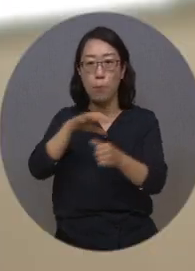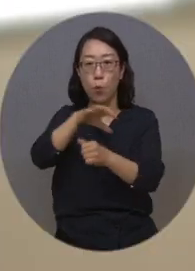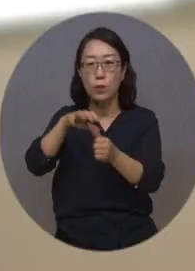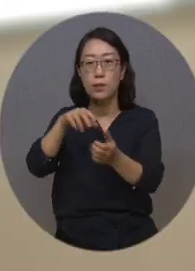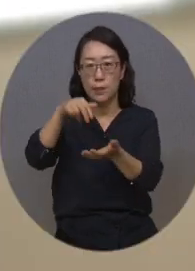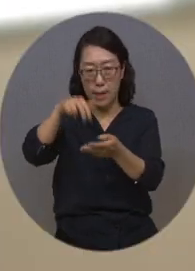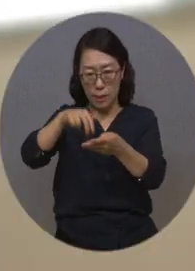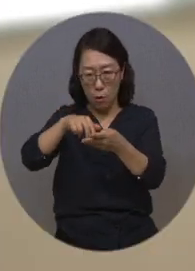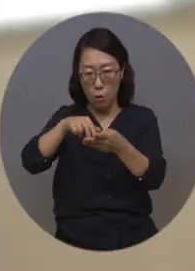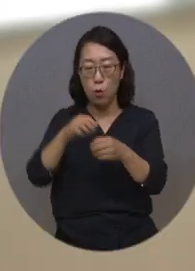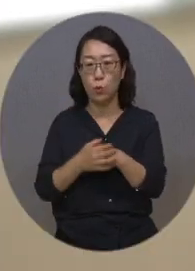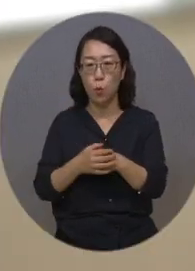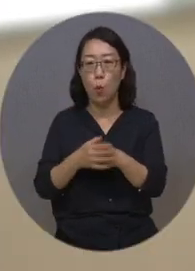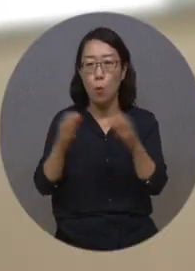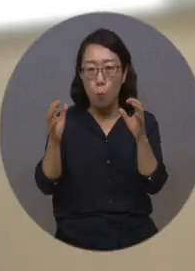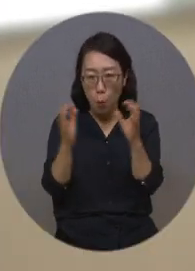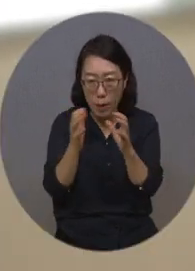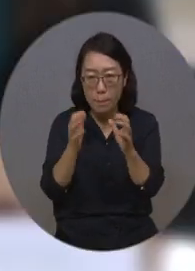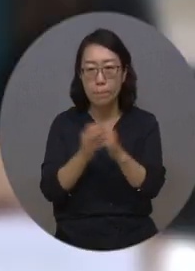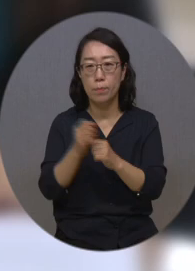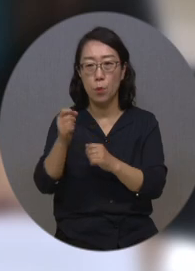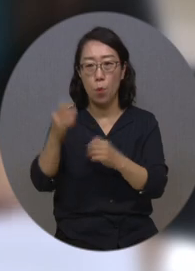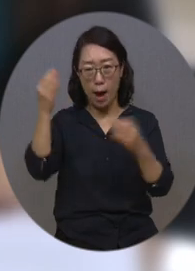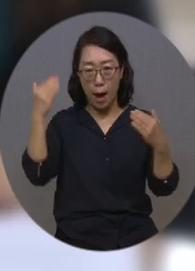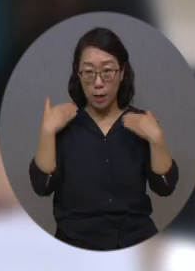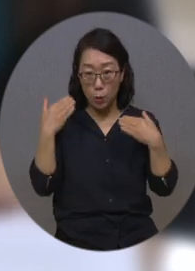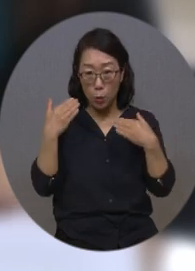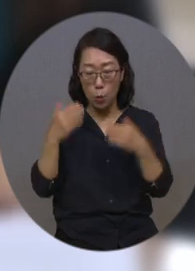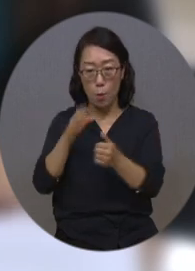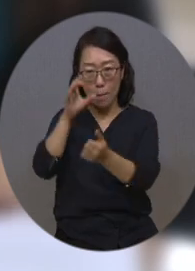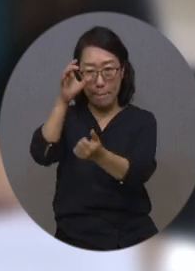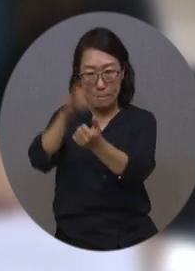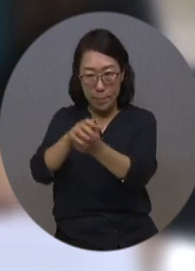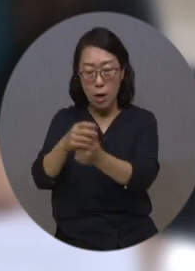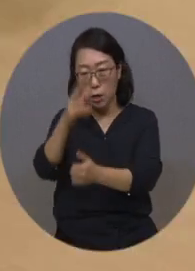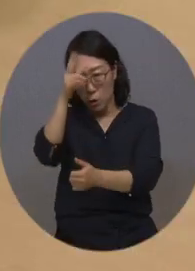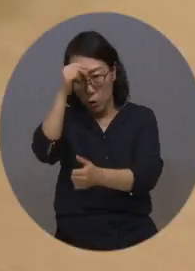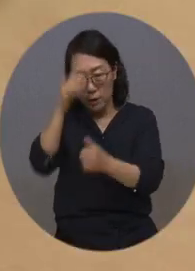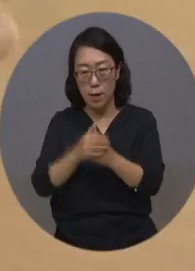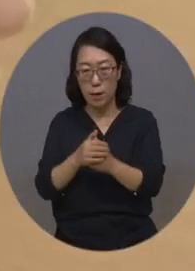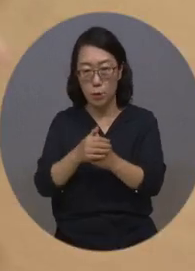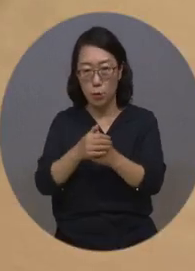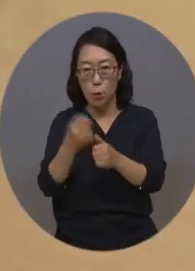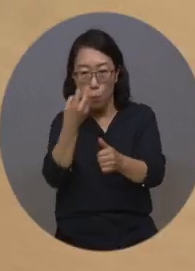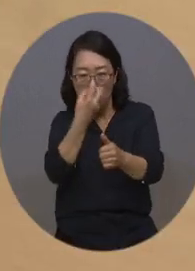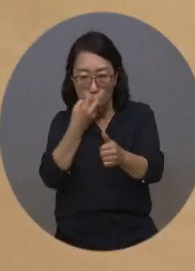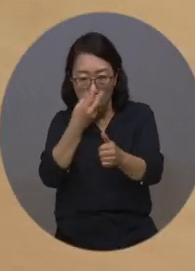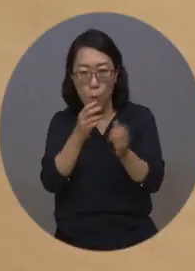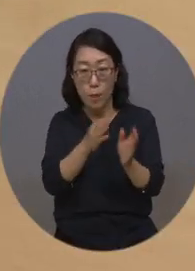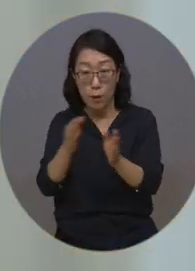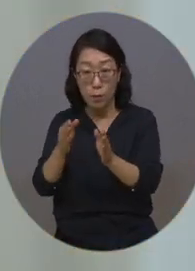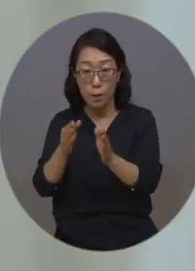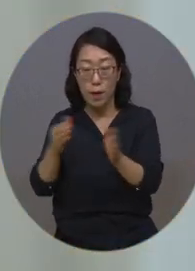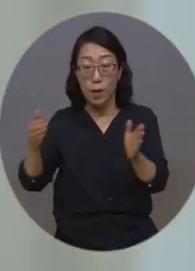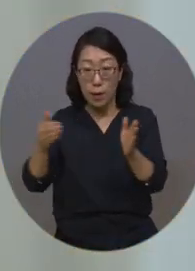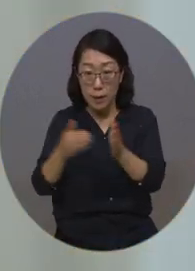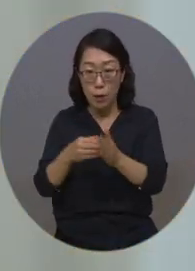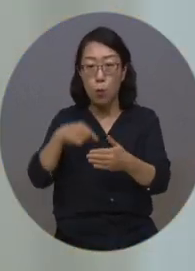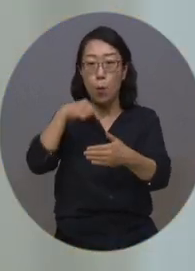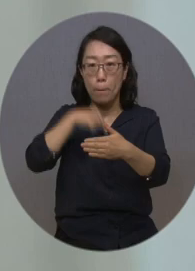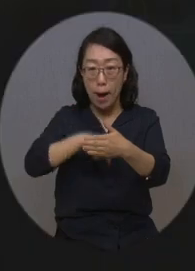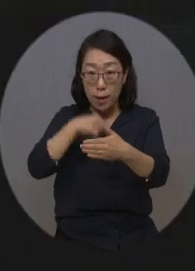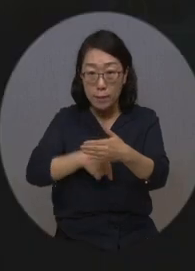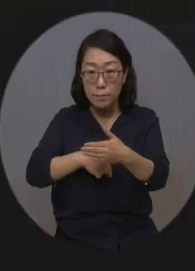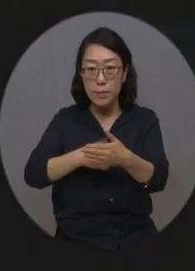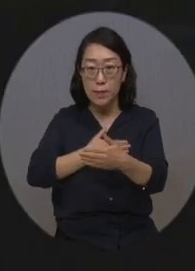프로그램과 자조모임 학교전담경찰관 멘토링 등을 통해 보고 부터 종료 후까지 의 심리상담치료